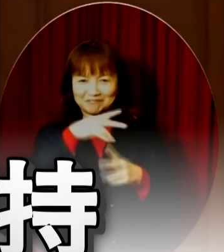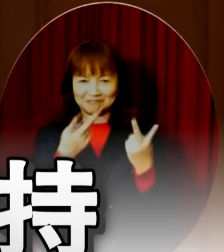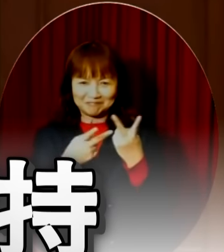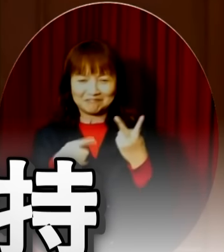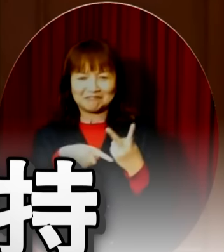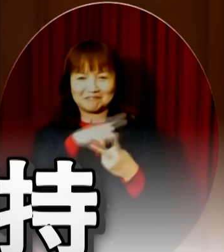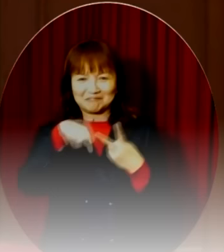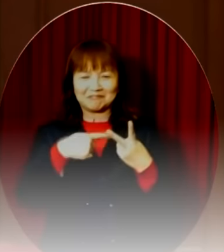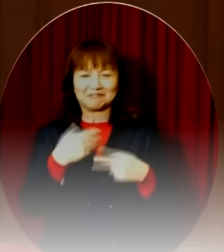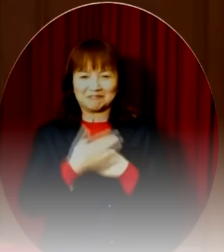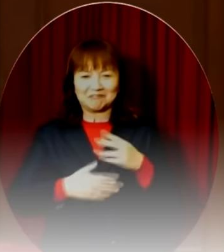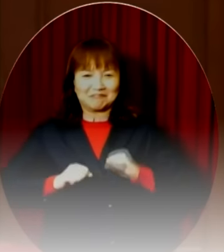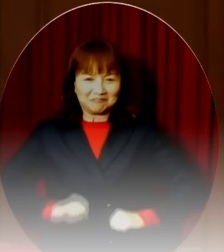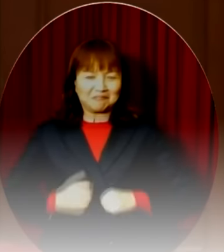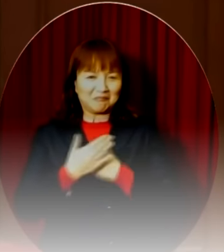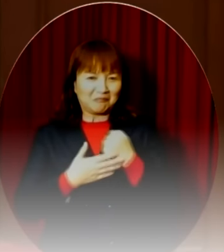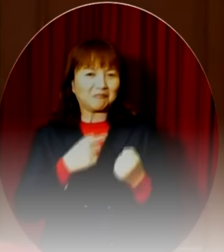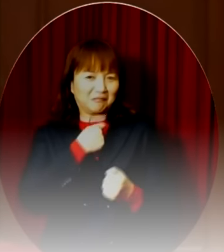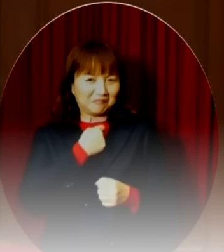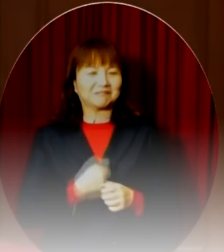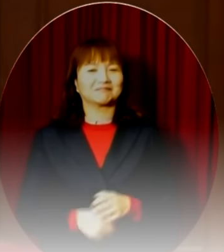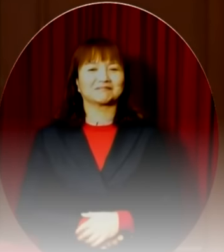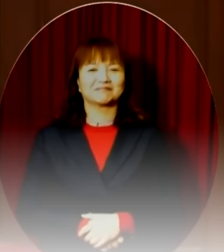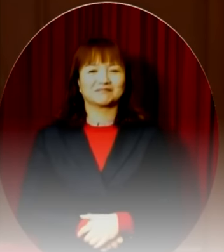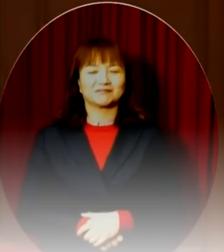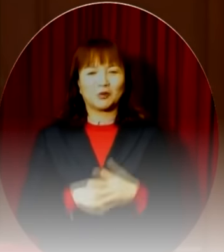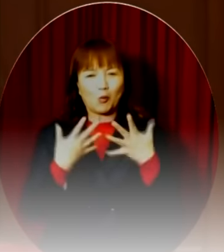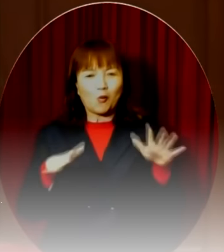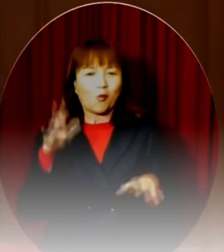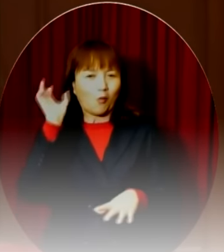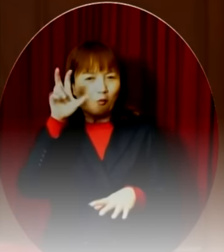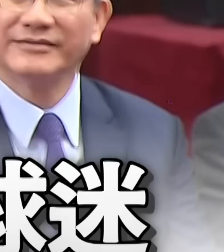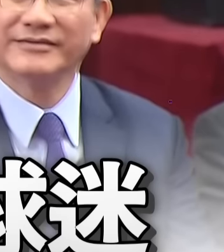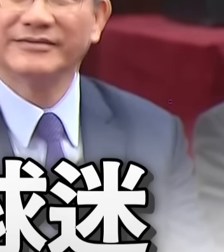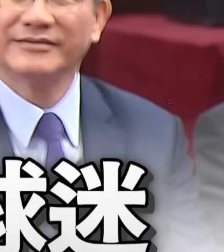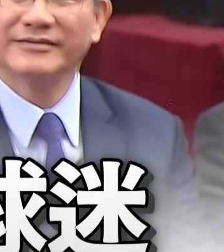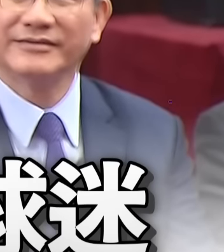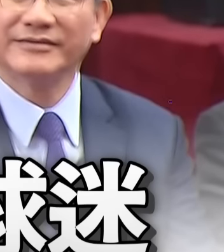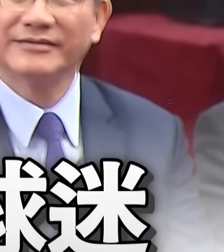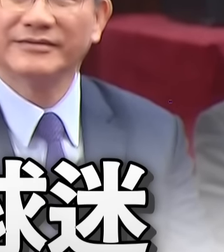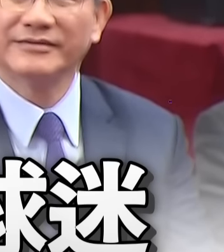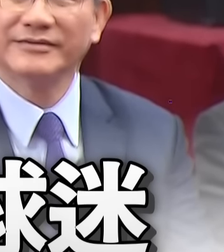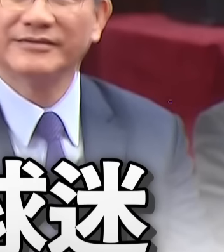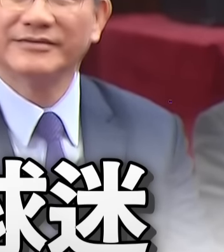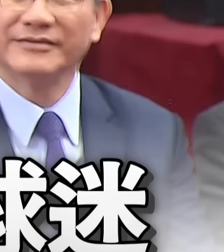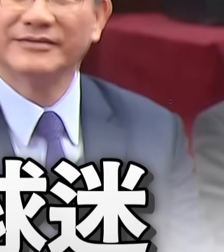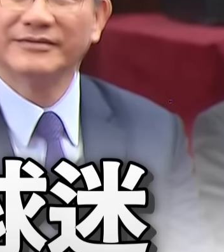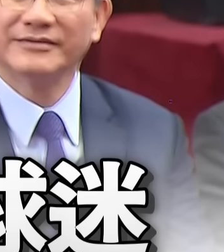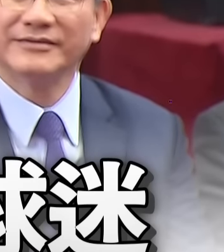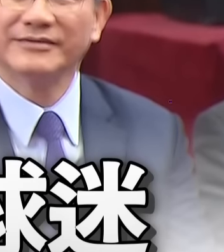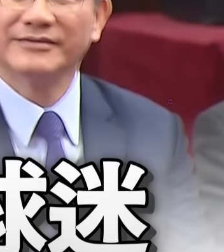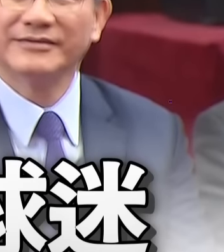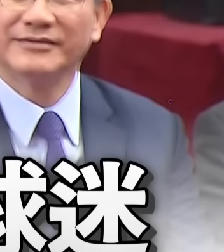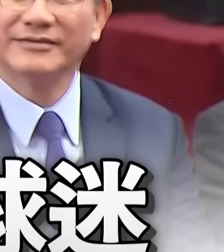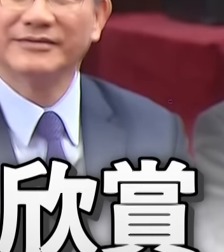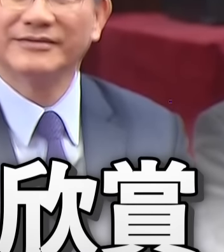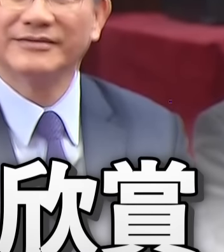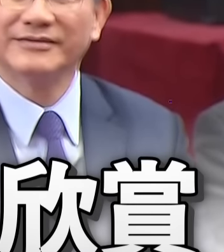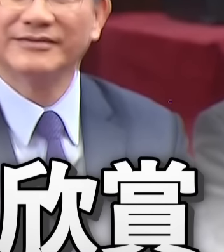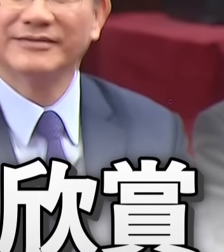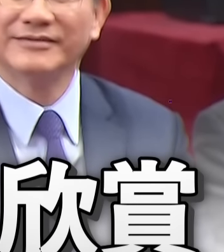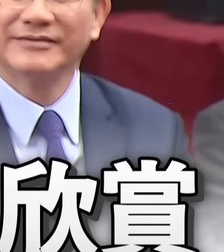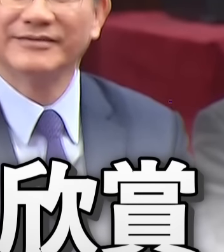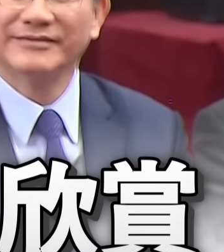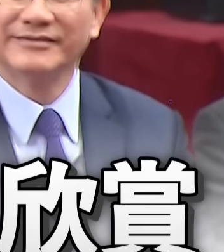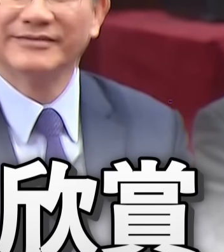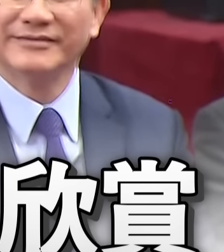够保持健康的状态，多投几场球啊、让我们热爱你们的球迷呢能